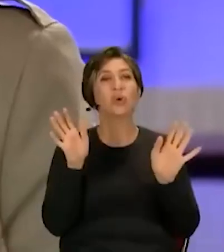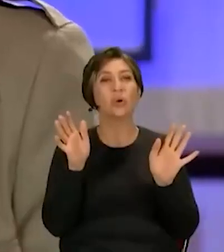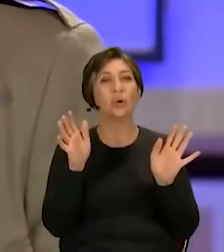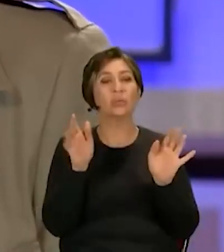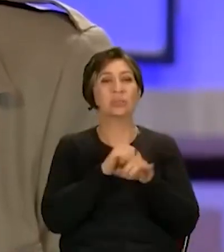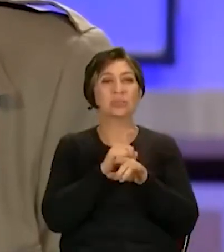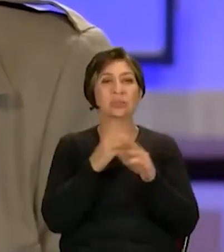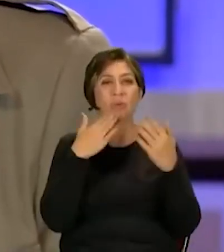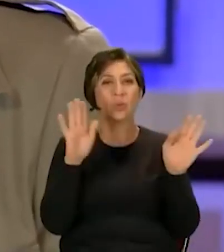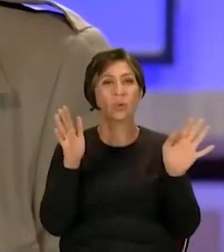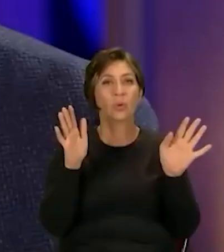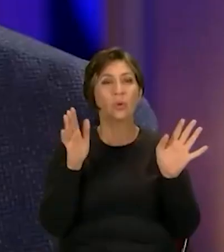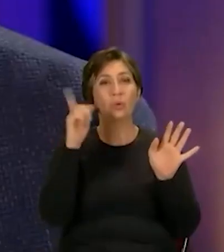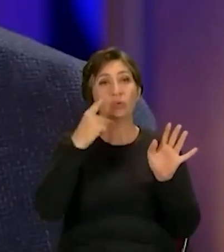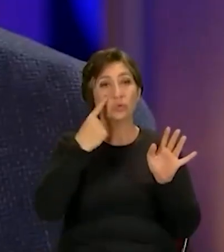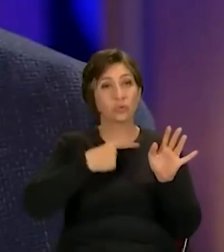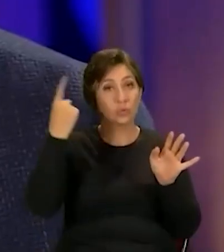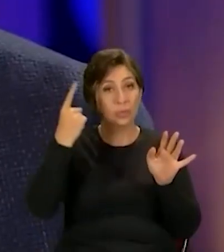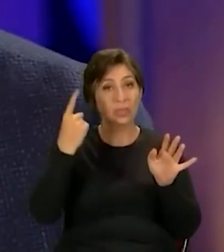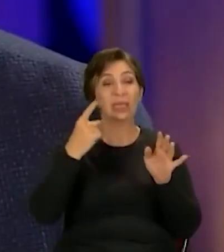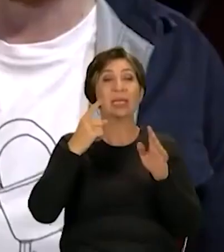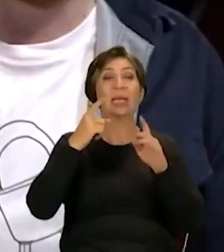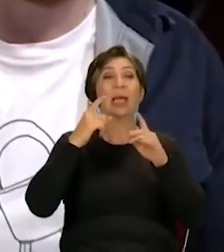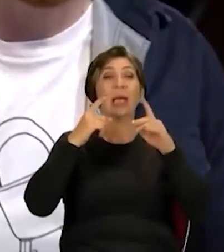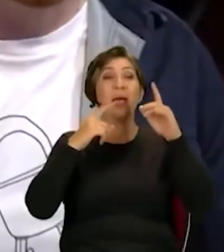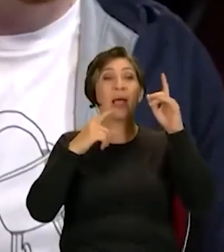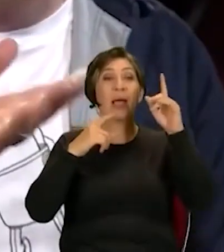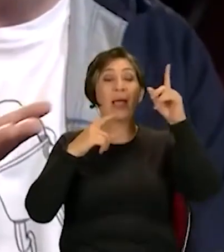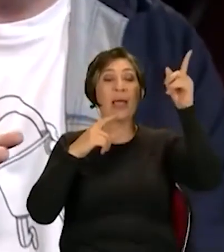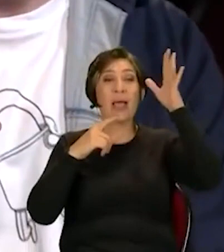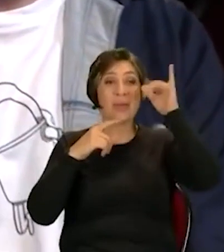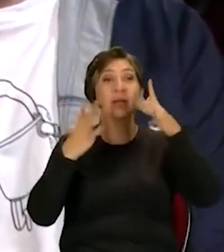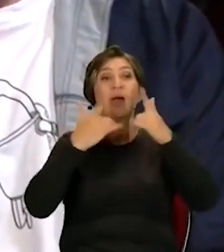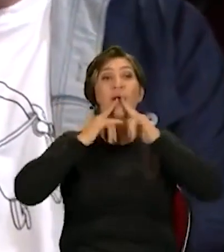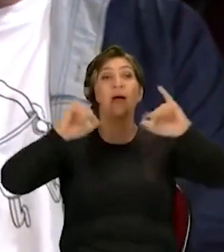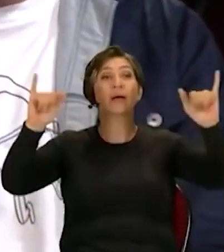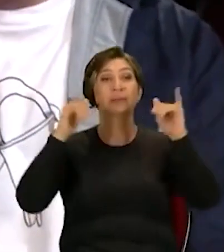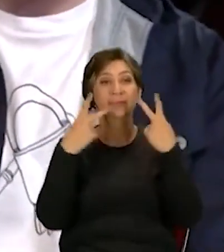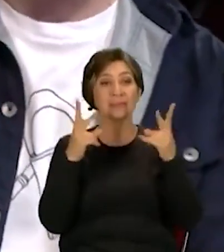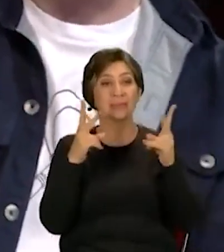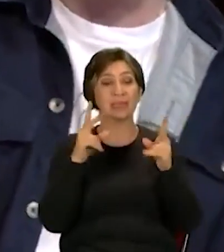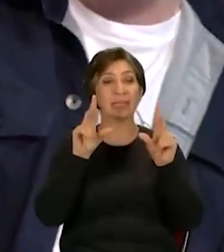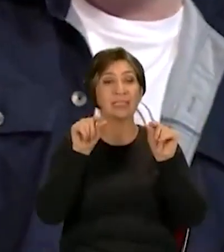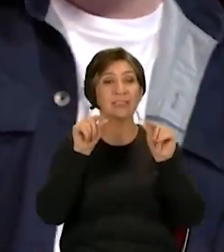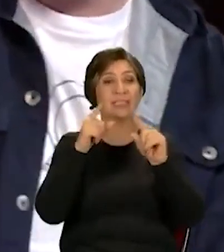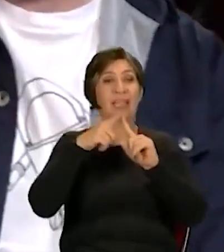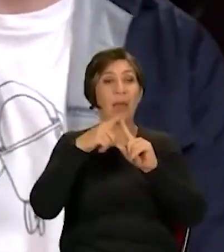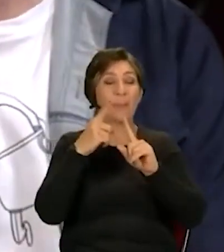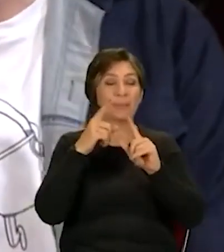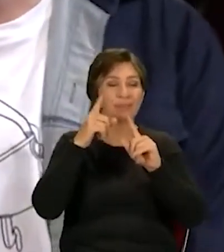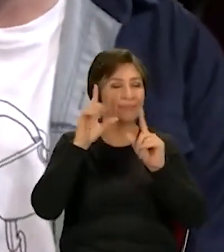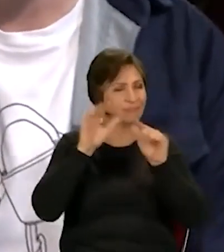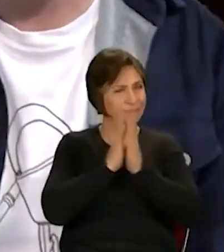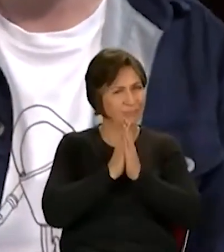evet, stres yok. O yüzden Cumhurbaşkanı'na, Donald Trump'a buradan ulaşabildiğiniz herkese saydırabiliyorsunuz. Evet. Twitter kahramanlığı buradan geliyor işte.